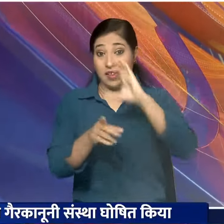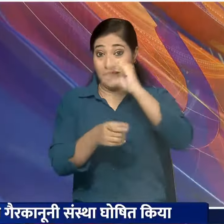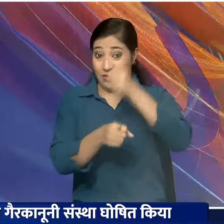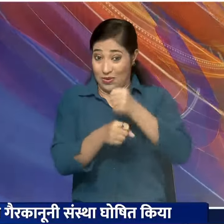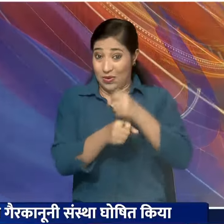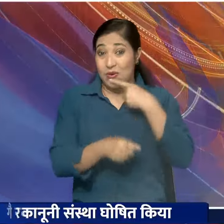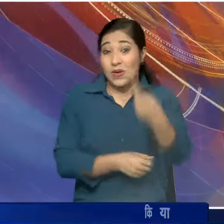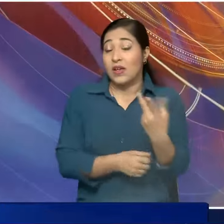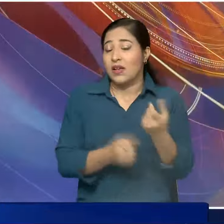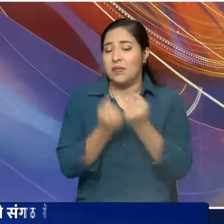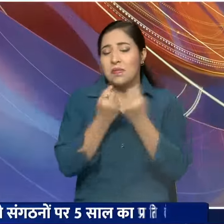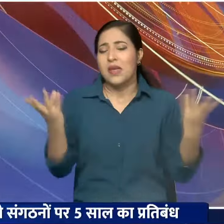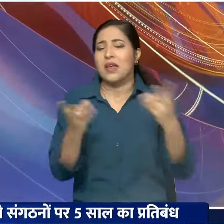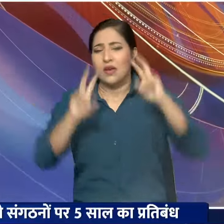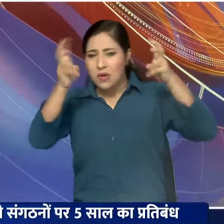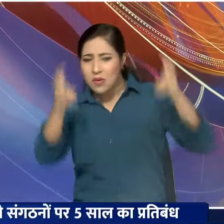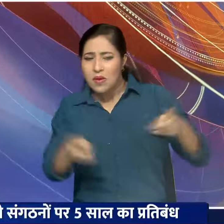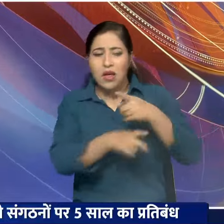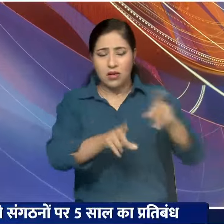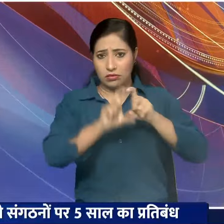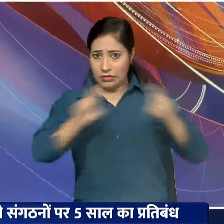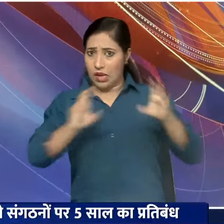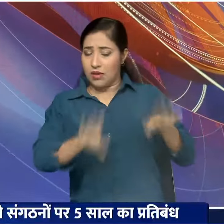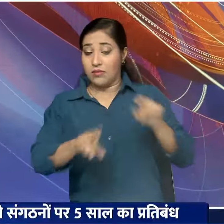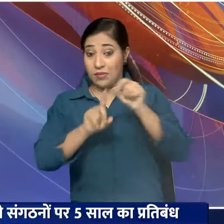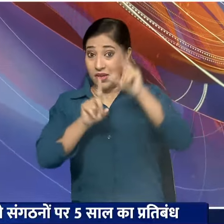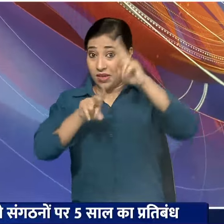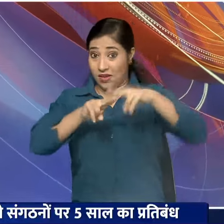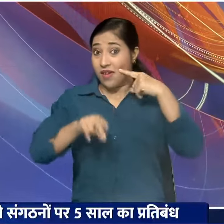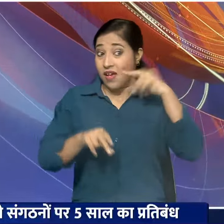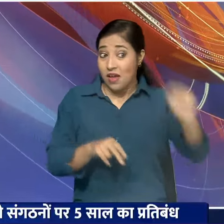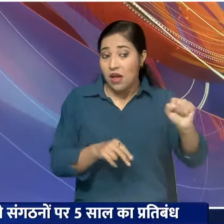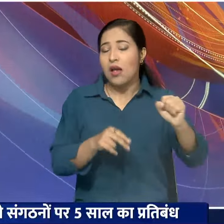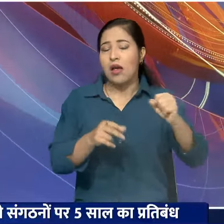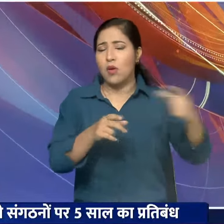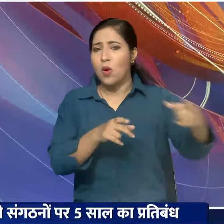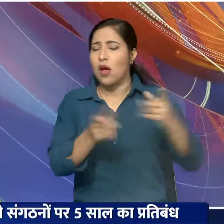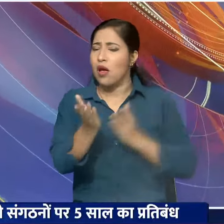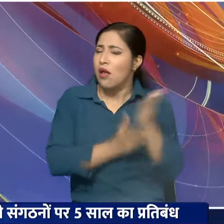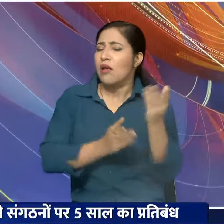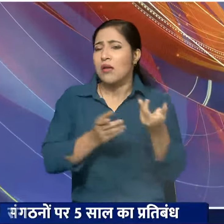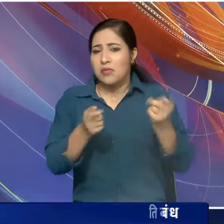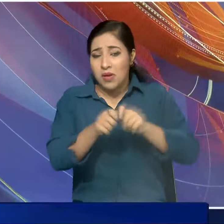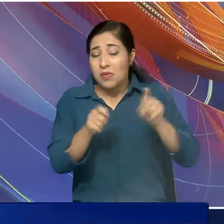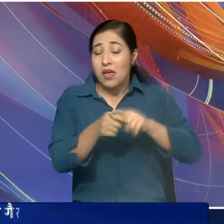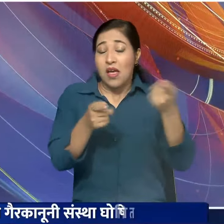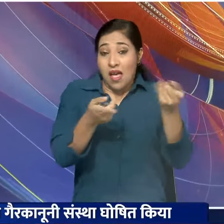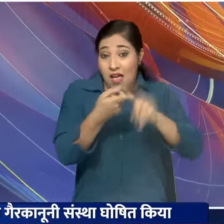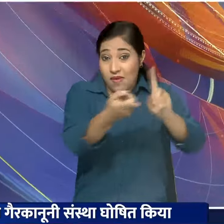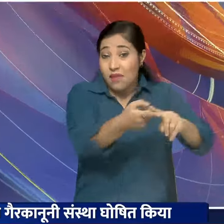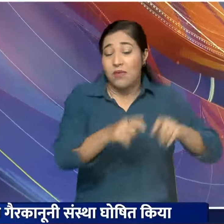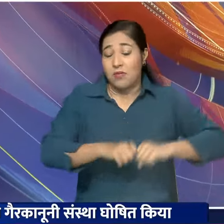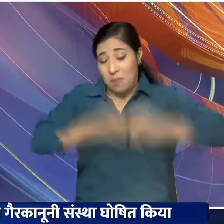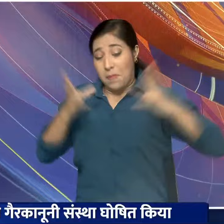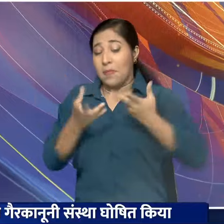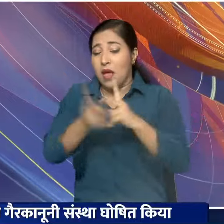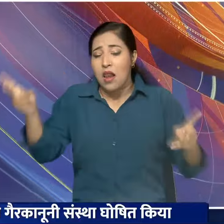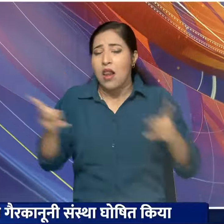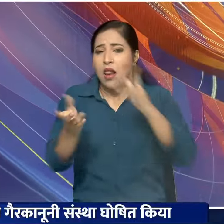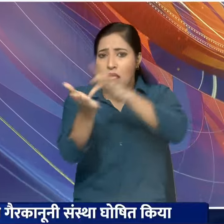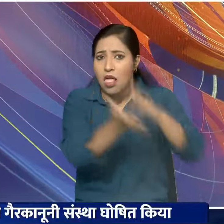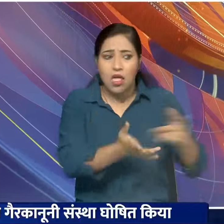ने कहा कि कई मामलों में यह स्पष्ट हुआ कि PFI और इसके काडर बार बार हिंसक और विध्वंसक कार्यों में शामिल